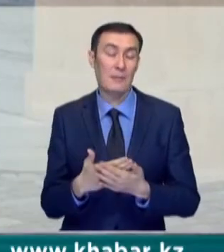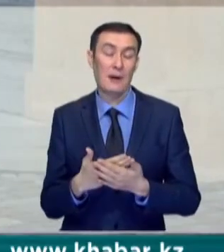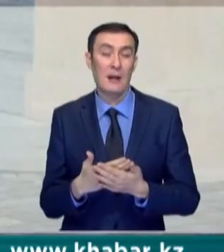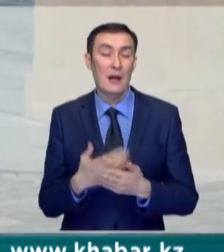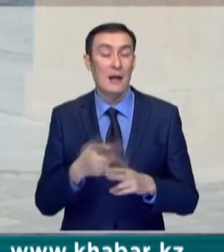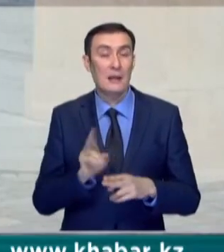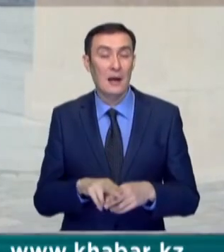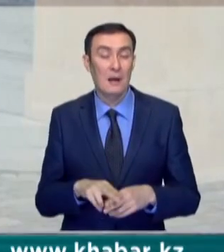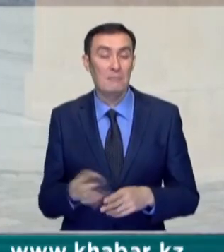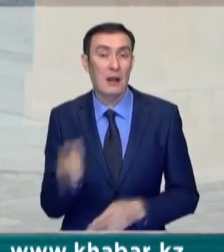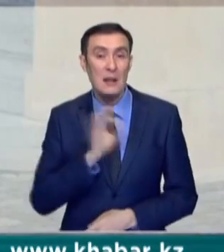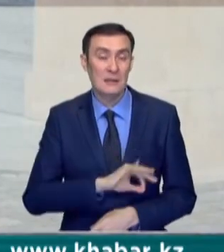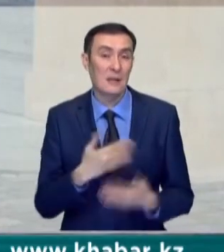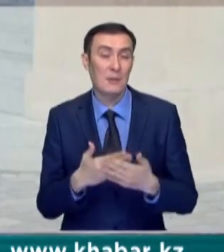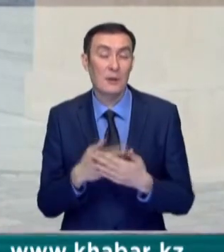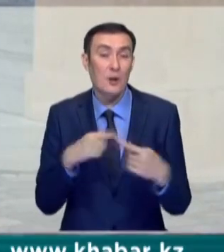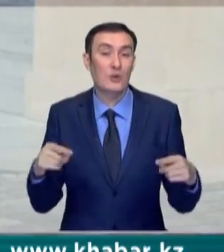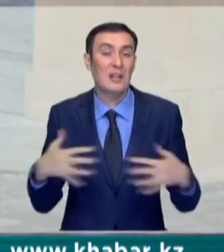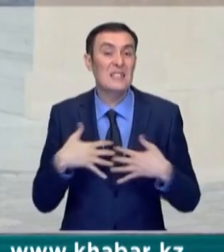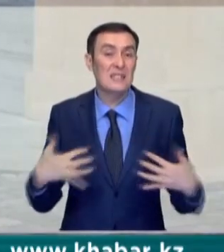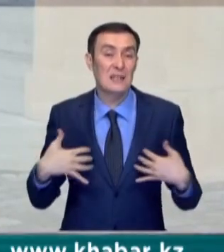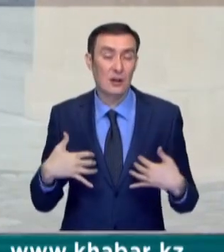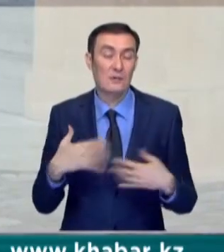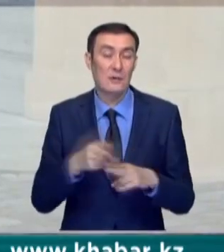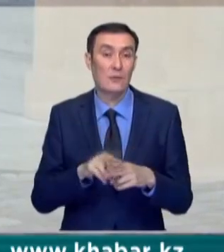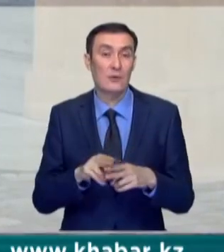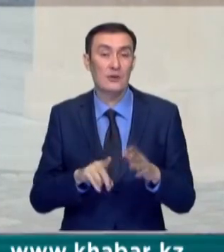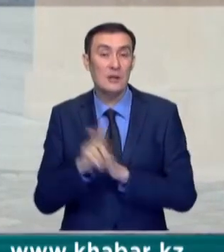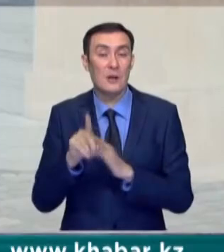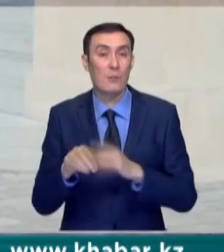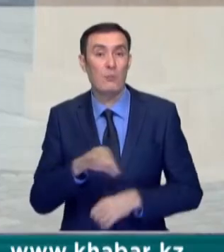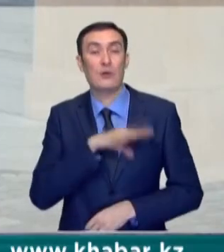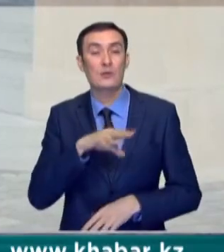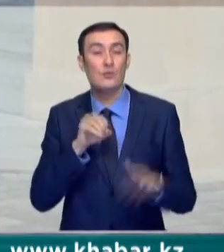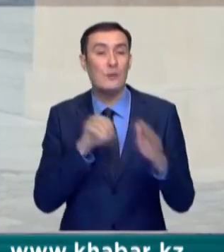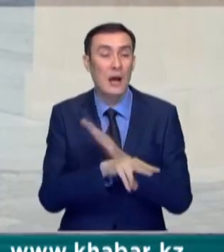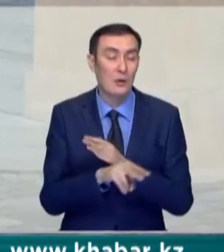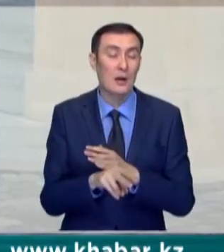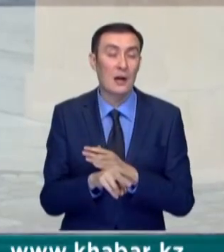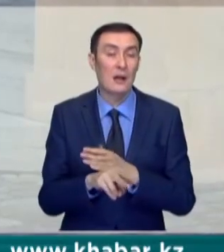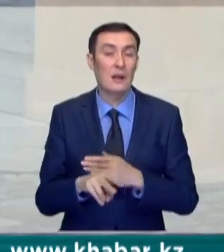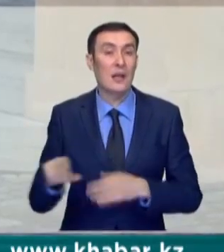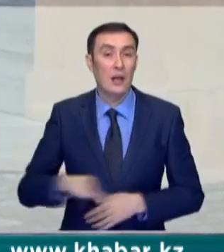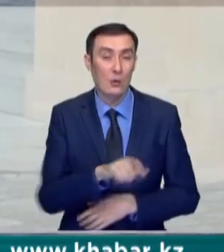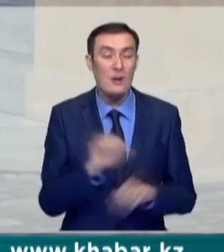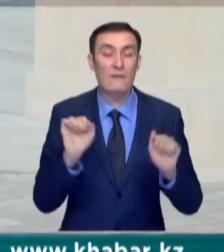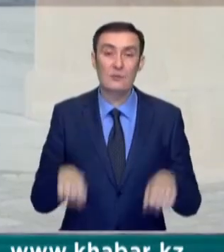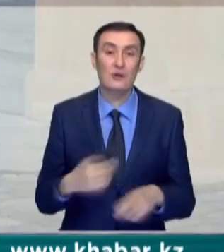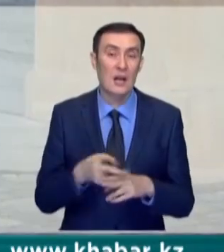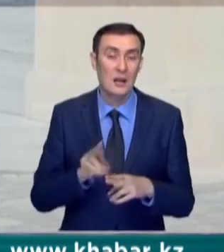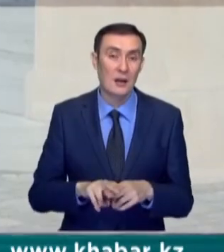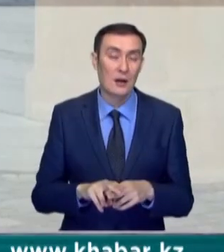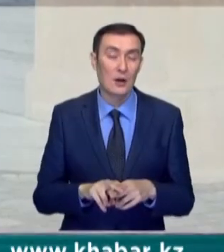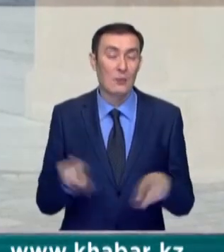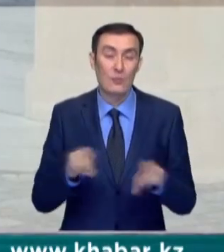Далее это полезно для каких-то диких животных, которые тоже начинают, наверное, метаться, выбегать на дороги. Возможно, это как-то на